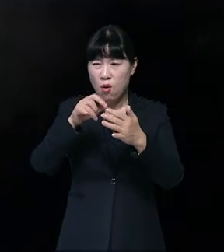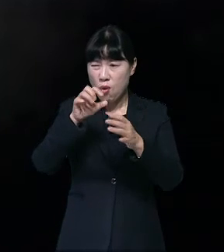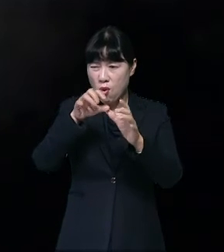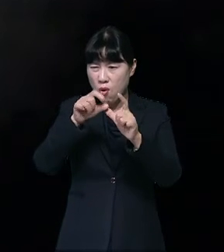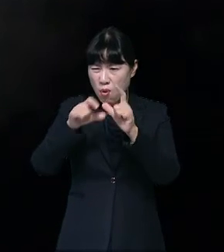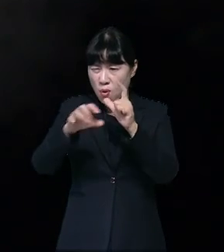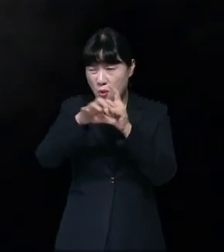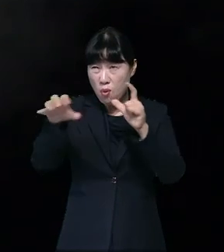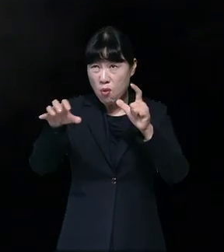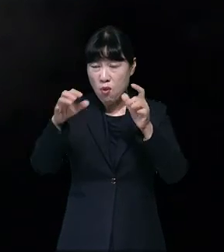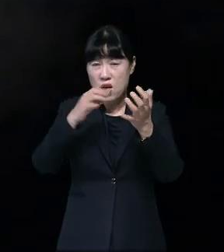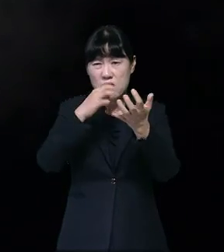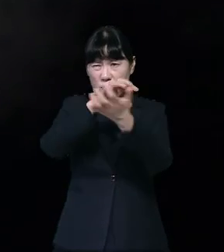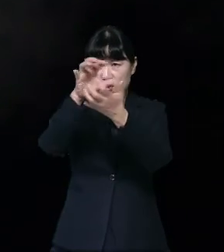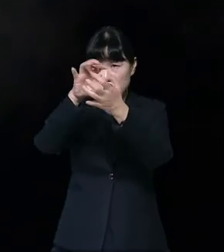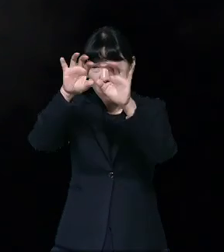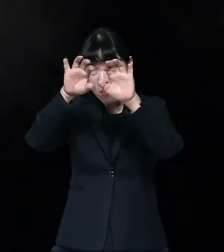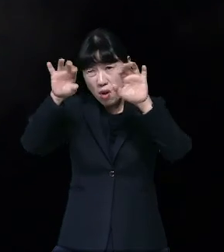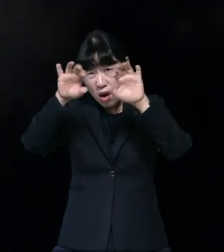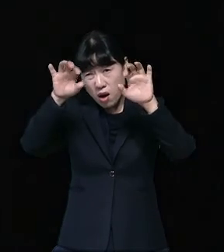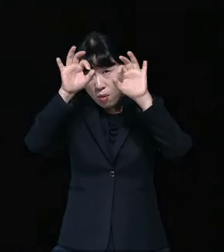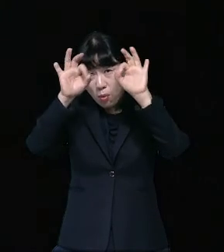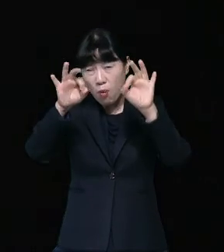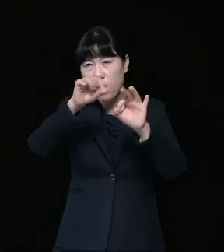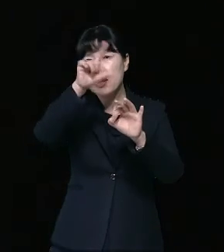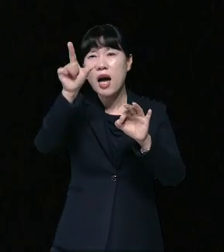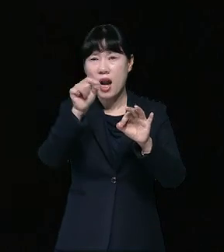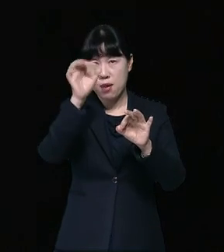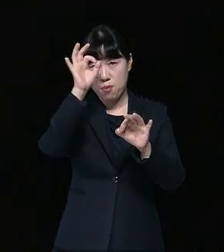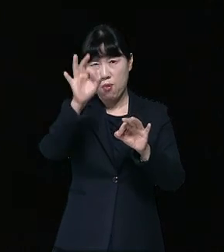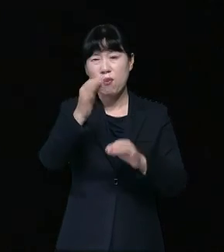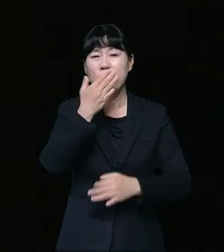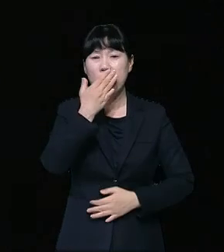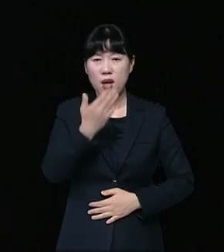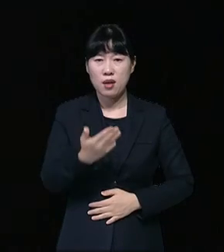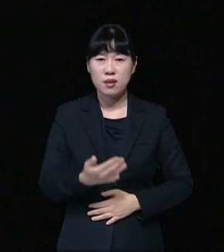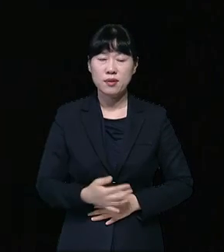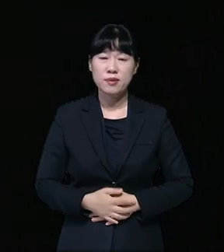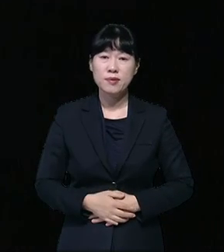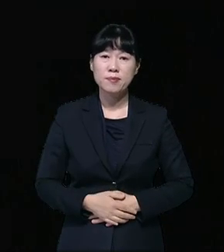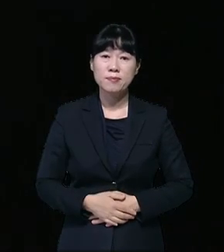지역에서만 구름 사이로 보름달을 볼 수 있을 것으로 전망됩니다. KBC 이영길입니다.